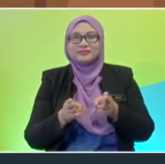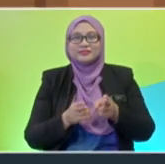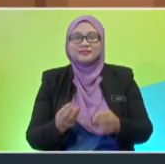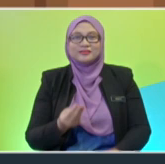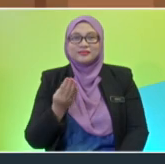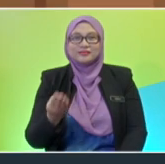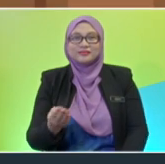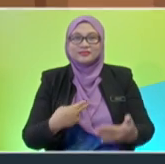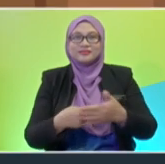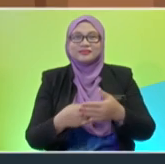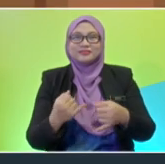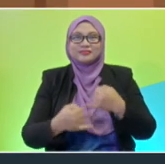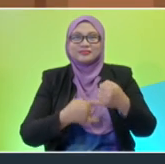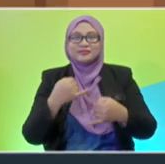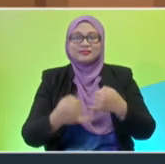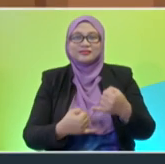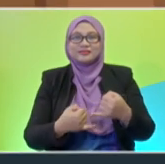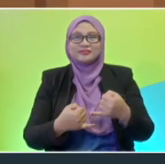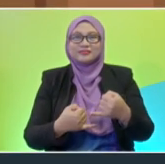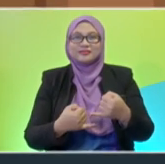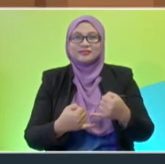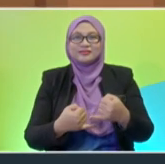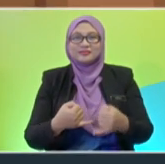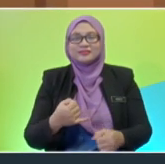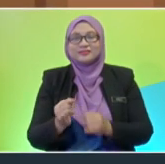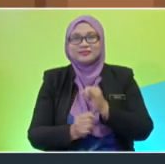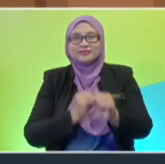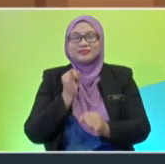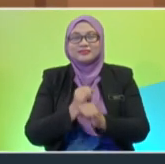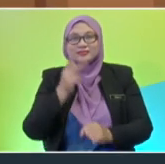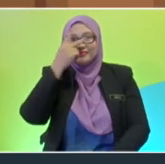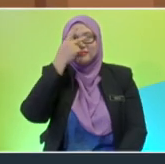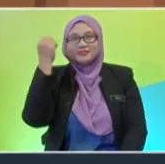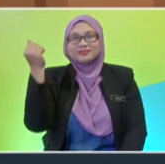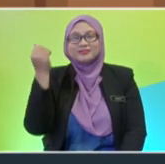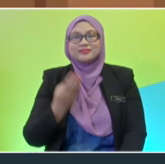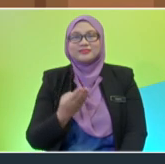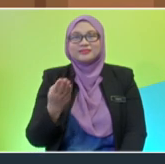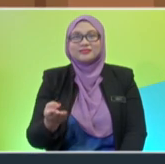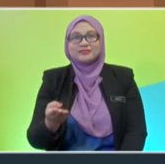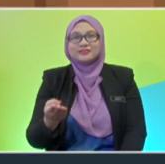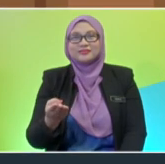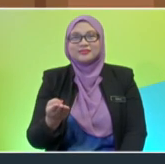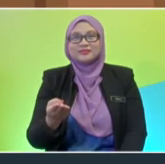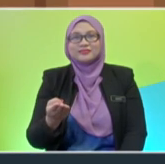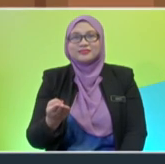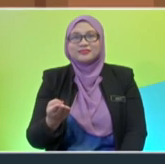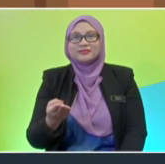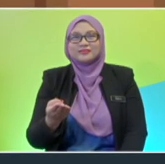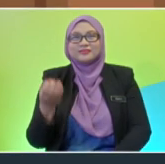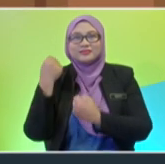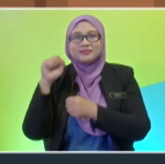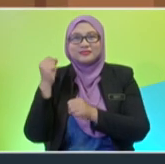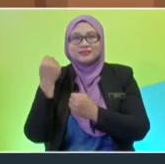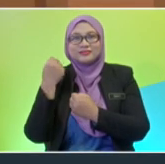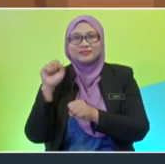percaya pada peringatan antara bangsa Karena beliau Bersenang bahwa sudah